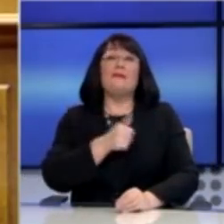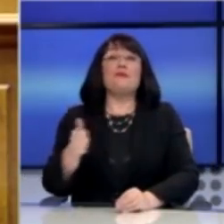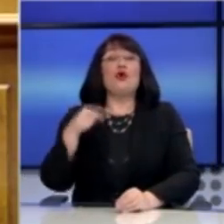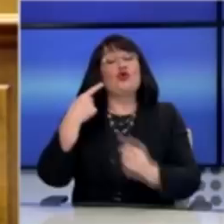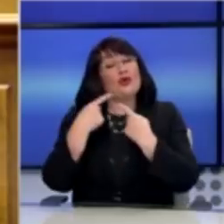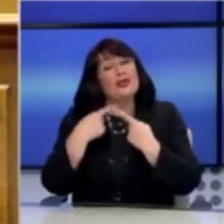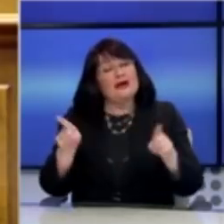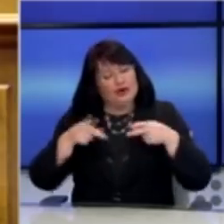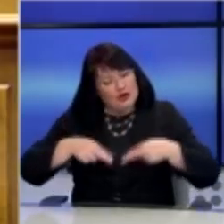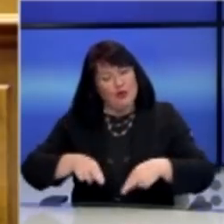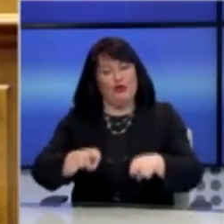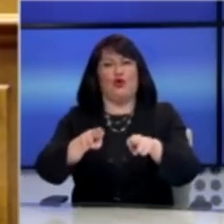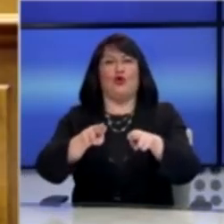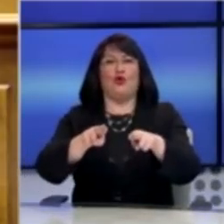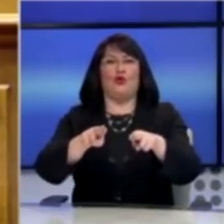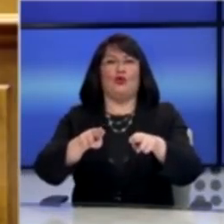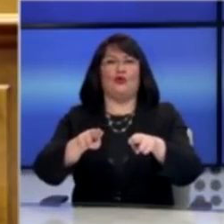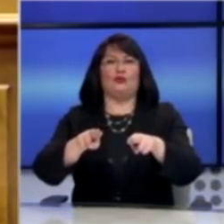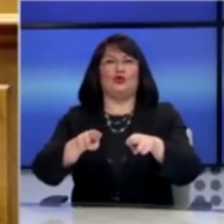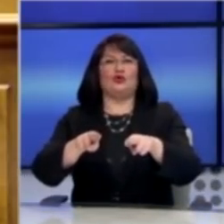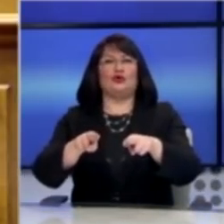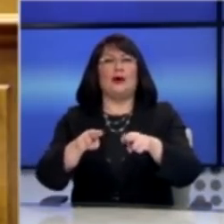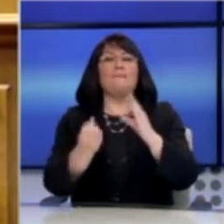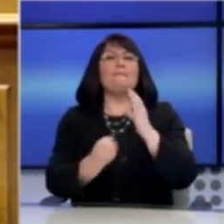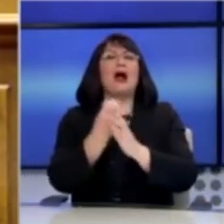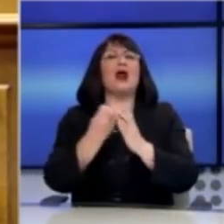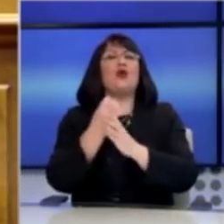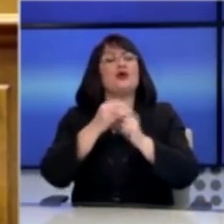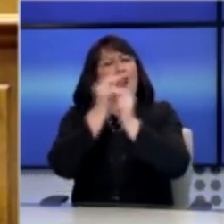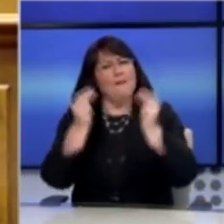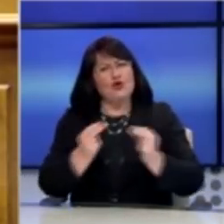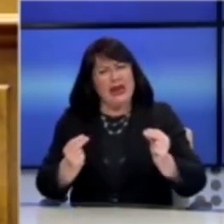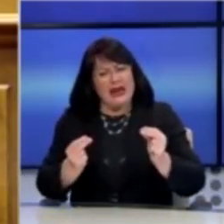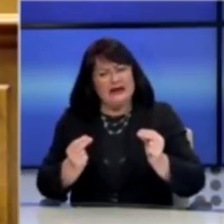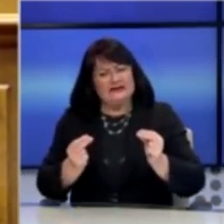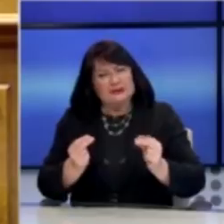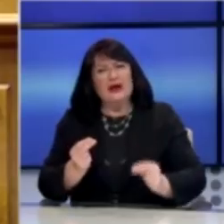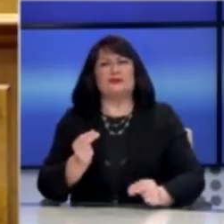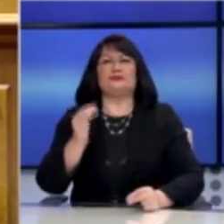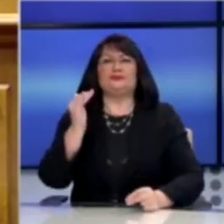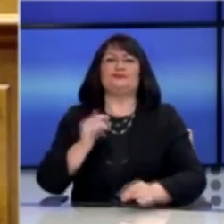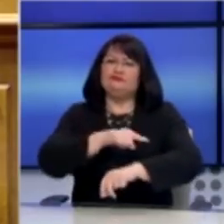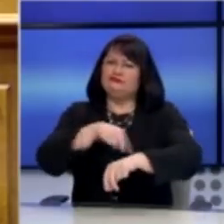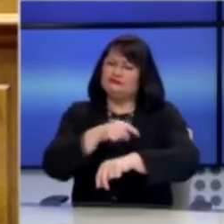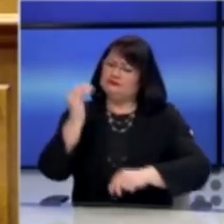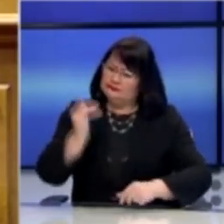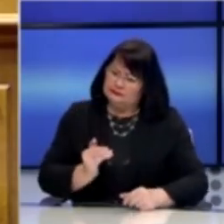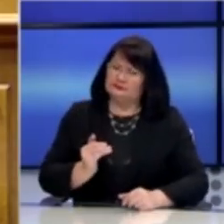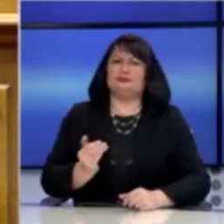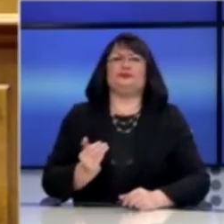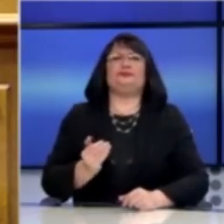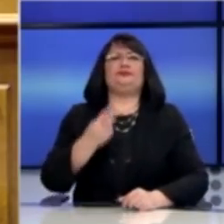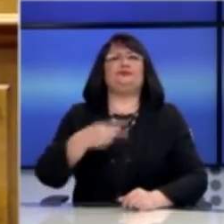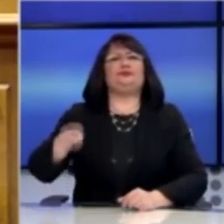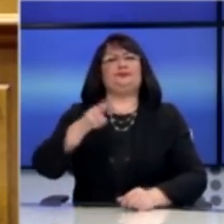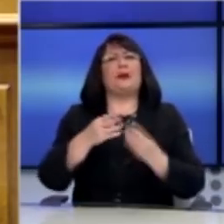ριζικά διαφορετικό δρόμο, η άνοδος της παραγωγικότητας οδηγεί και σε μείωση του εργάσιμου χρόνου και σε